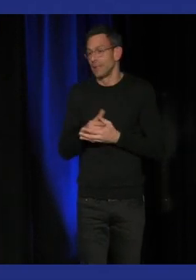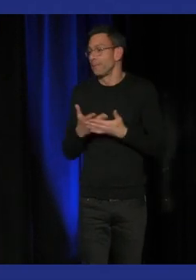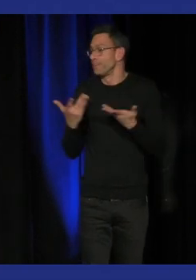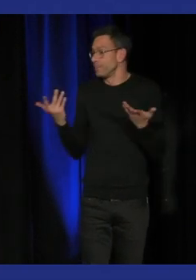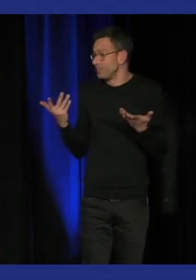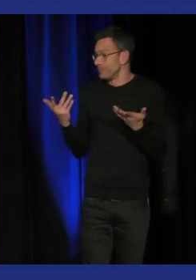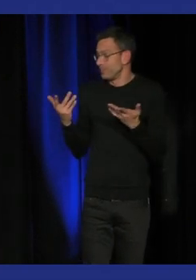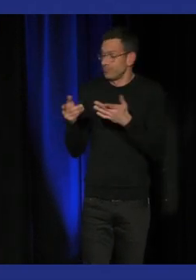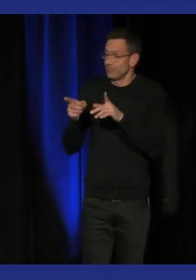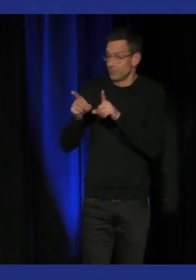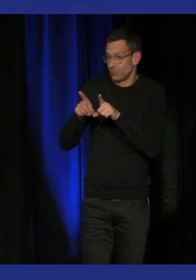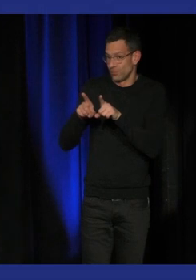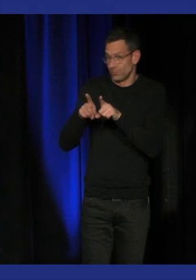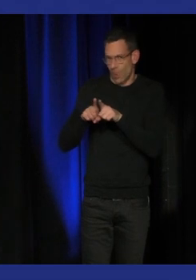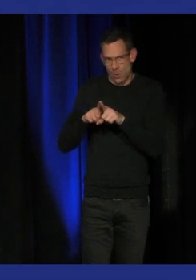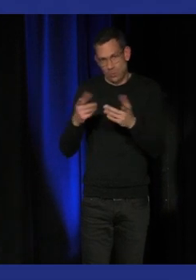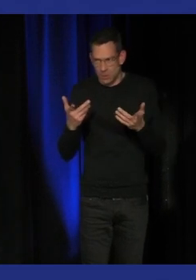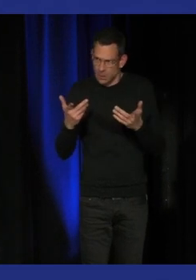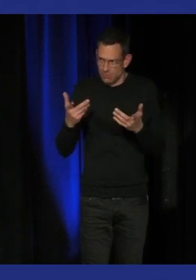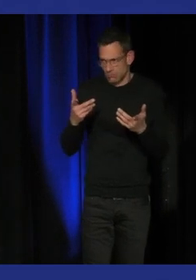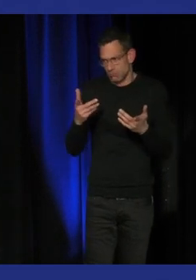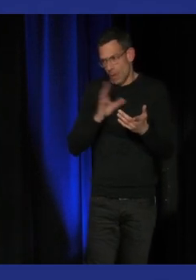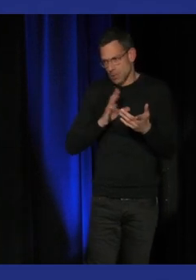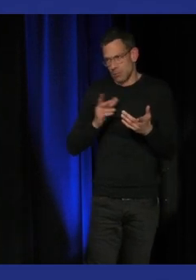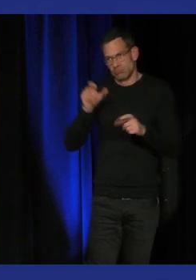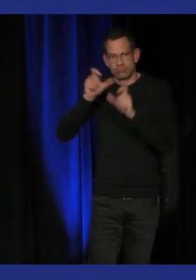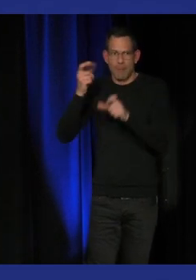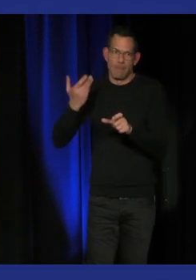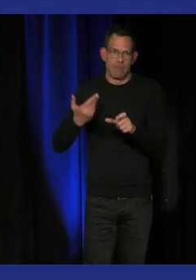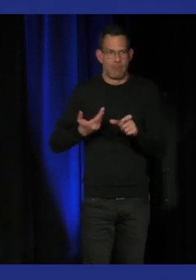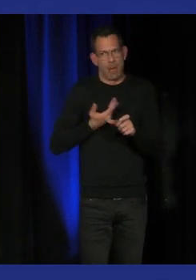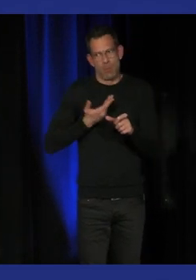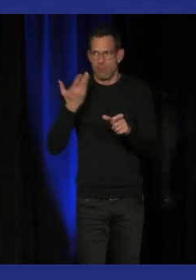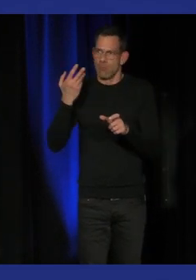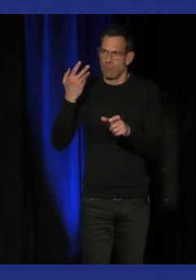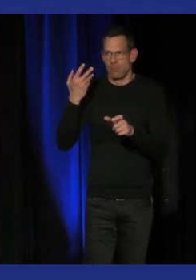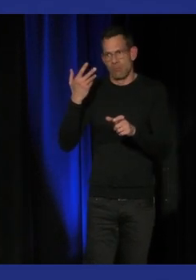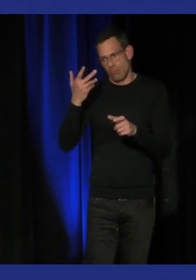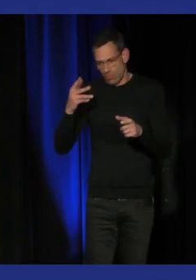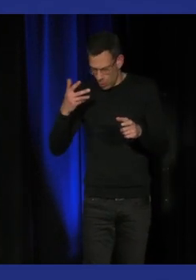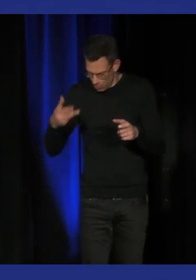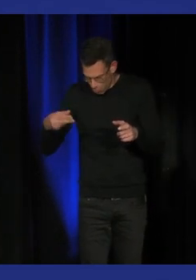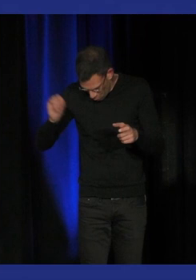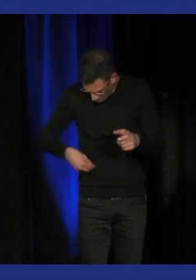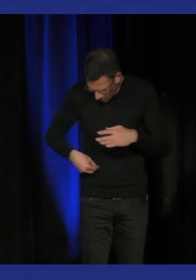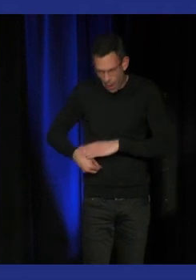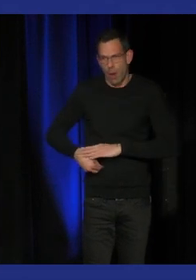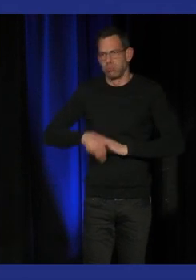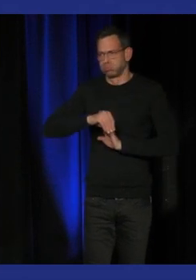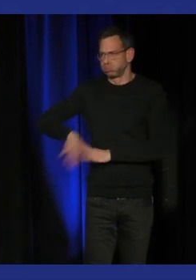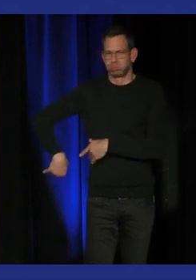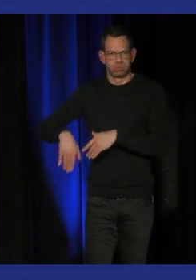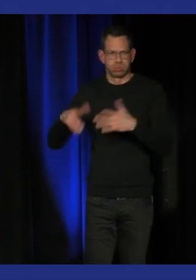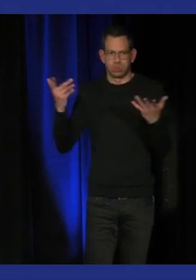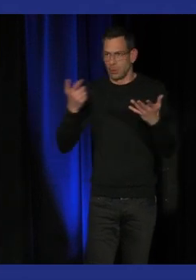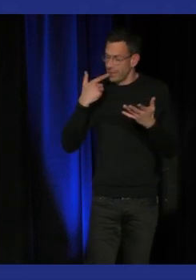d'inviter aussi par là même à déculpabiliser hein, les mères et à valoriser des formes beaucoup plus collectives